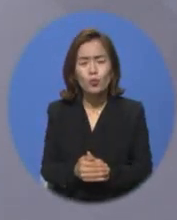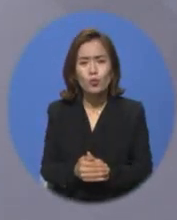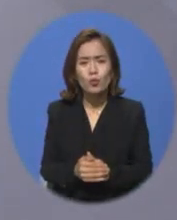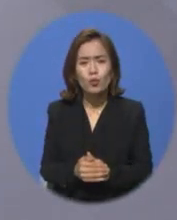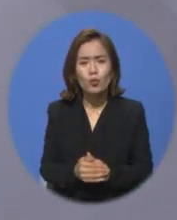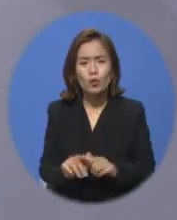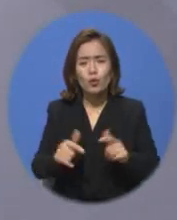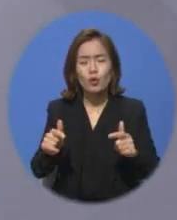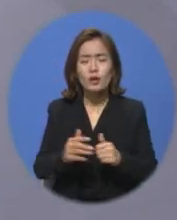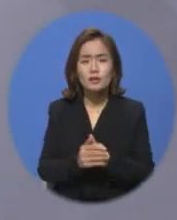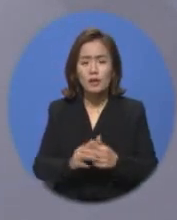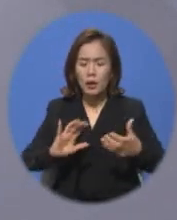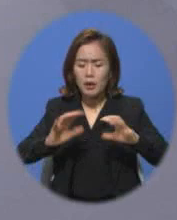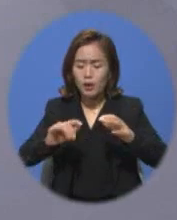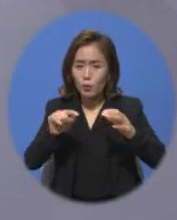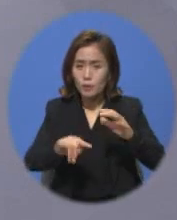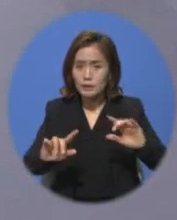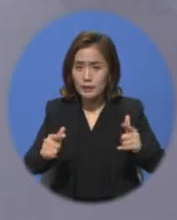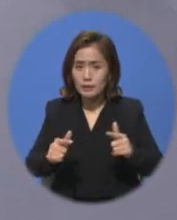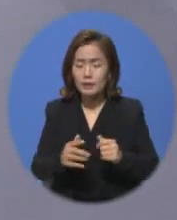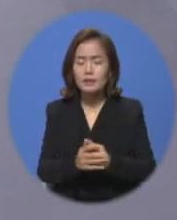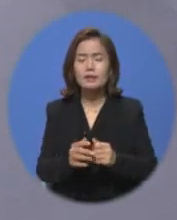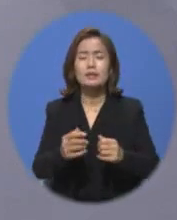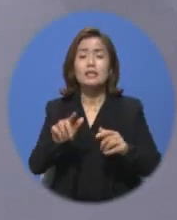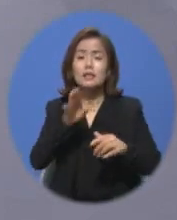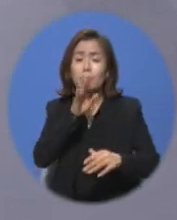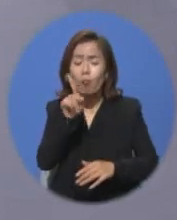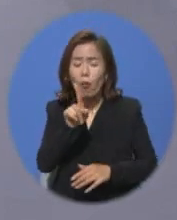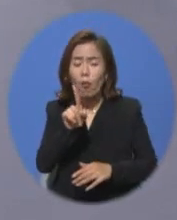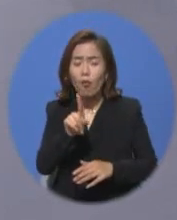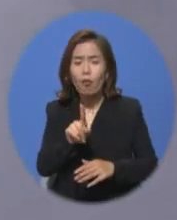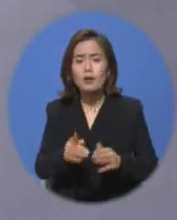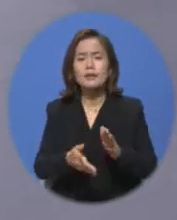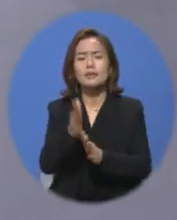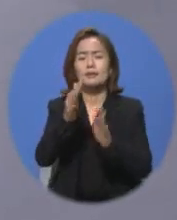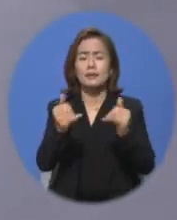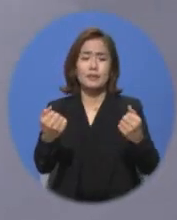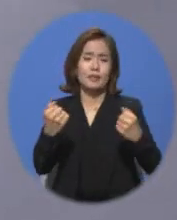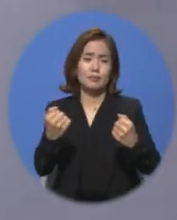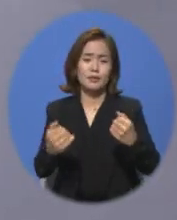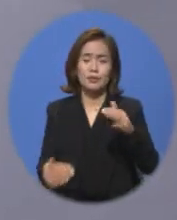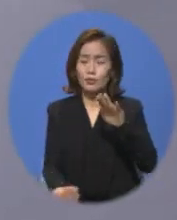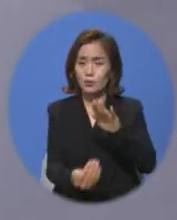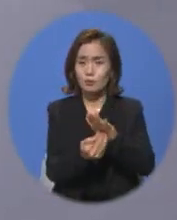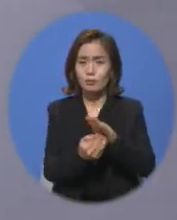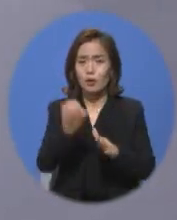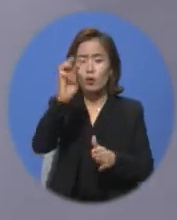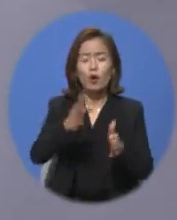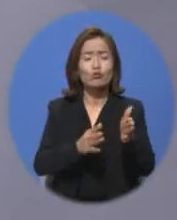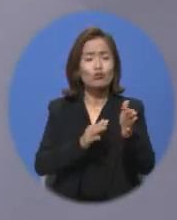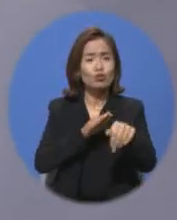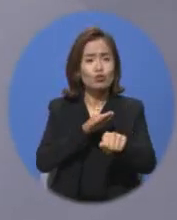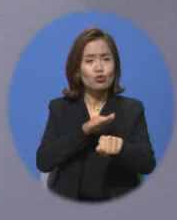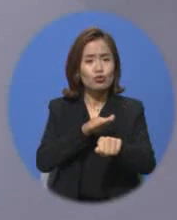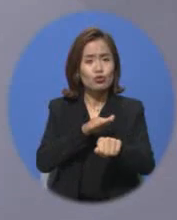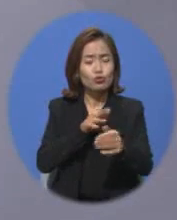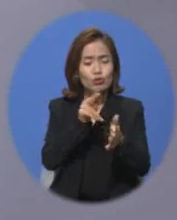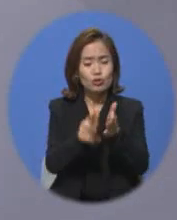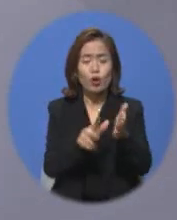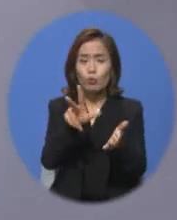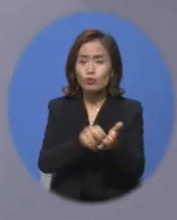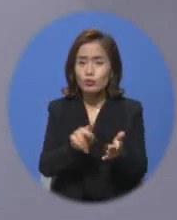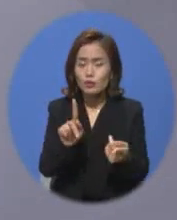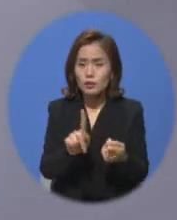이나엘리트층때문이아니라, 주민들의힘때문이었다. 그것은바로보통사람들의힘이었다. 공항문제에